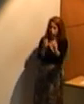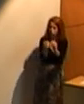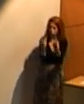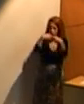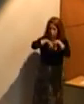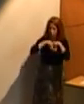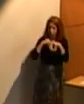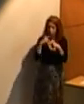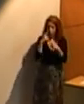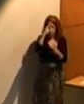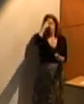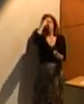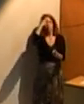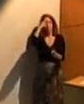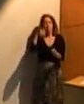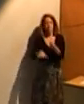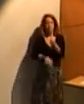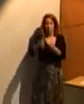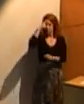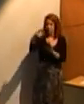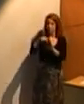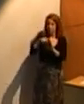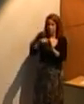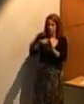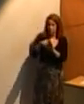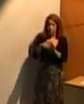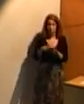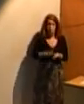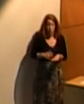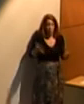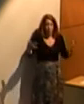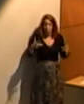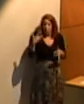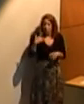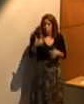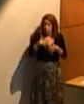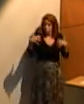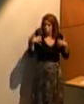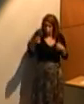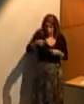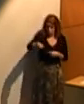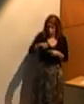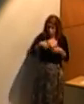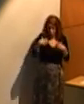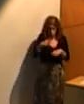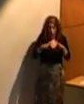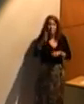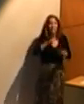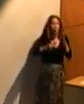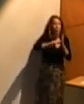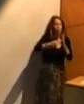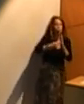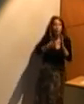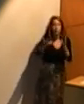éthiques et ça c'est absolument passionnant parce que du coup les scientifiques en énormément de choses à dire qui mieux qu'un bios technologistes